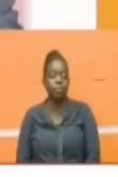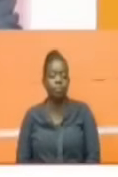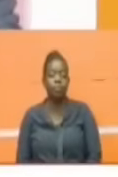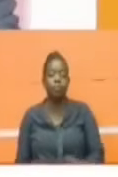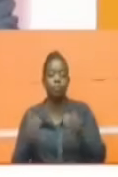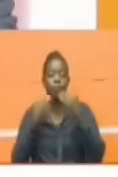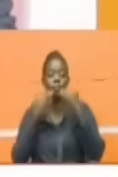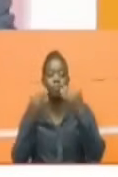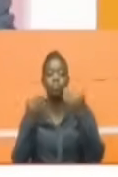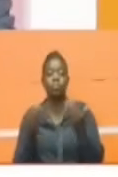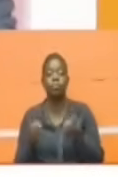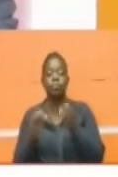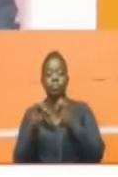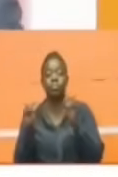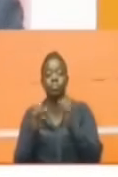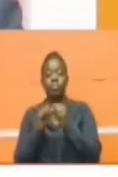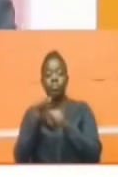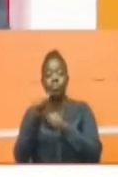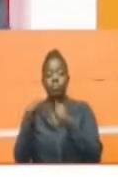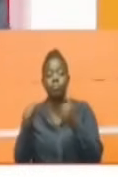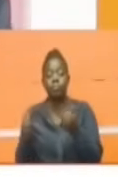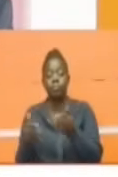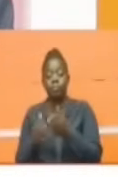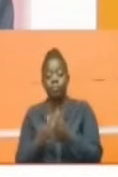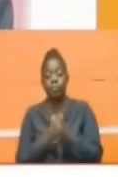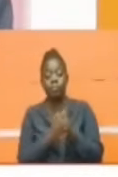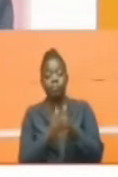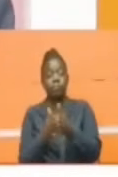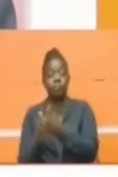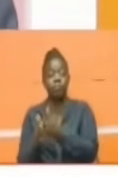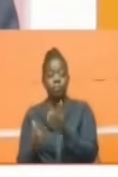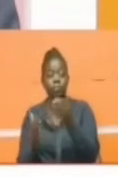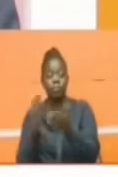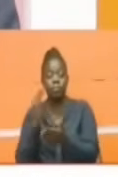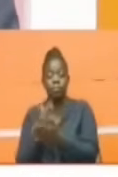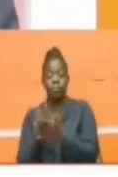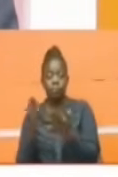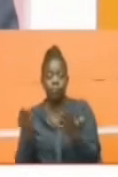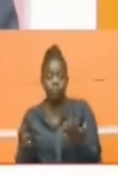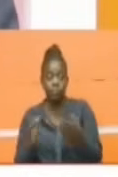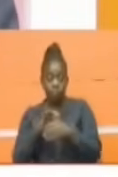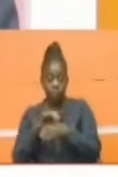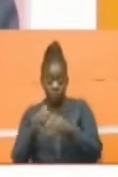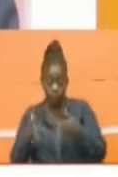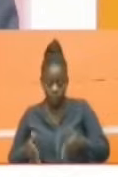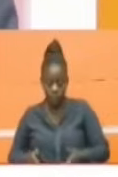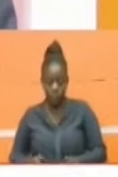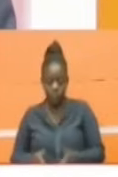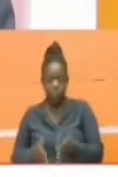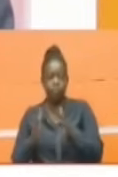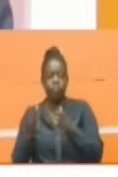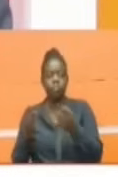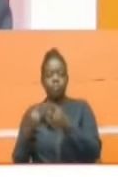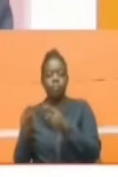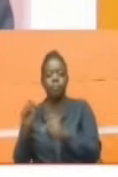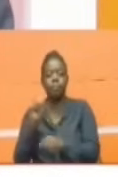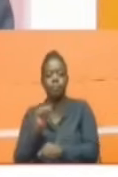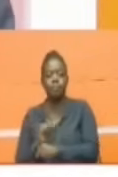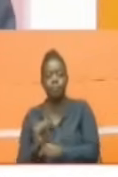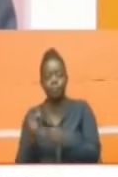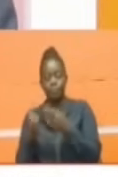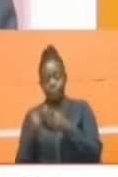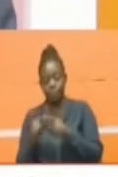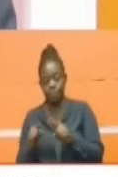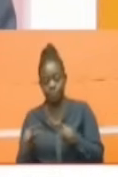Wewale kubera na femu gataliko mfufa malaye gali yomukai yali ya imirizibanga badabiriza oluguduru aizemu okola.